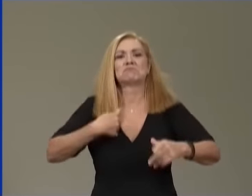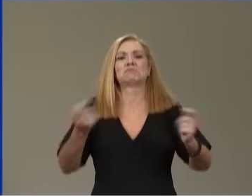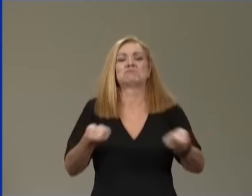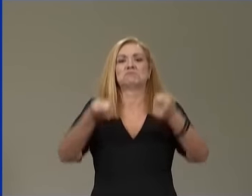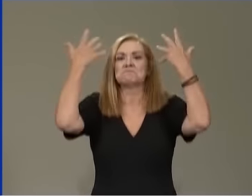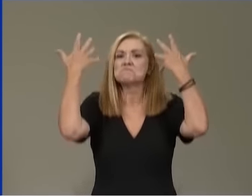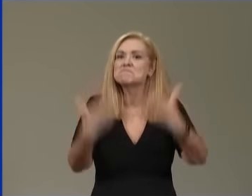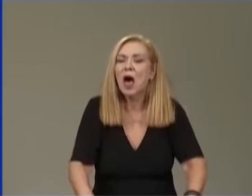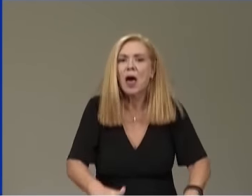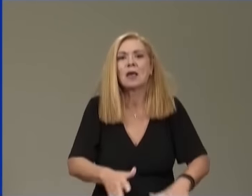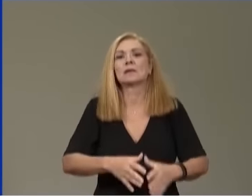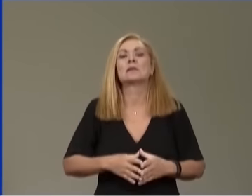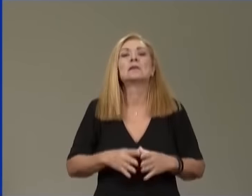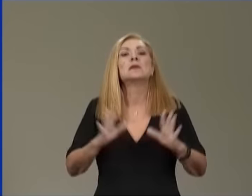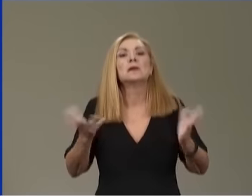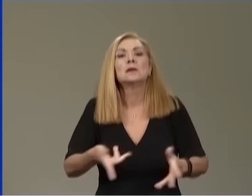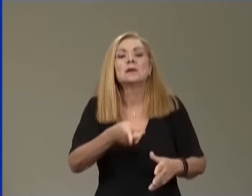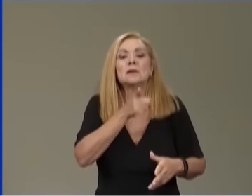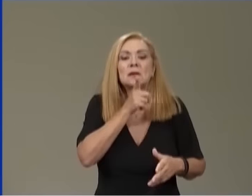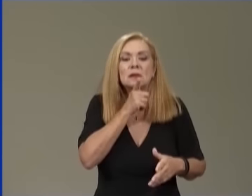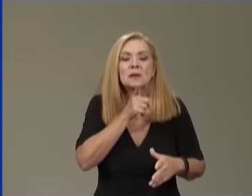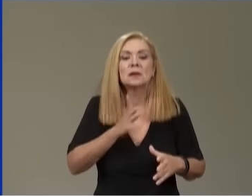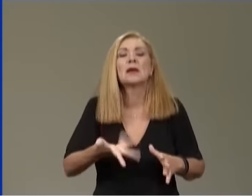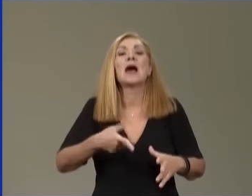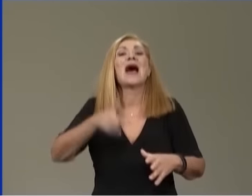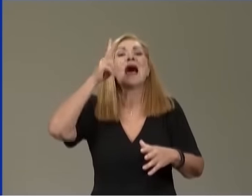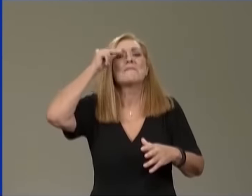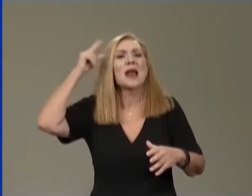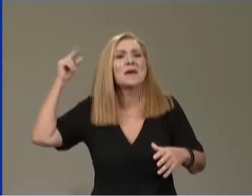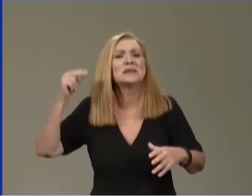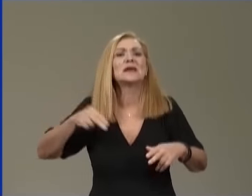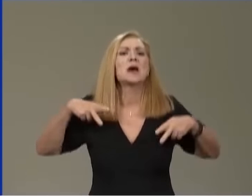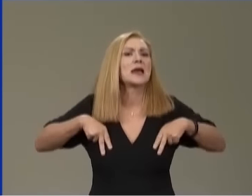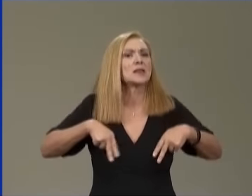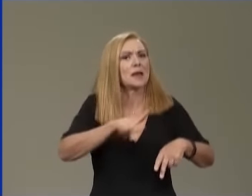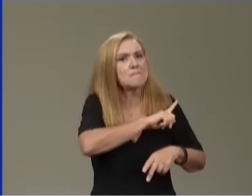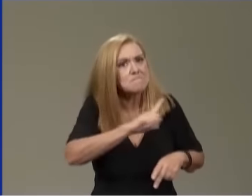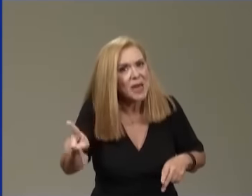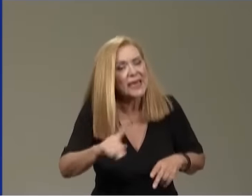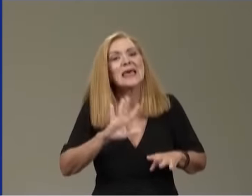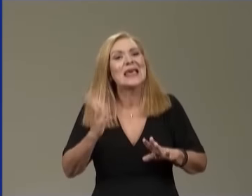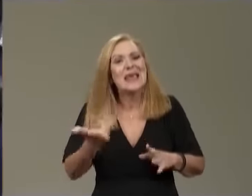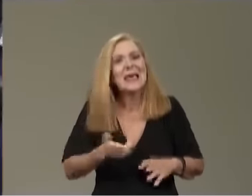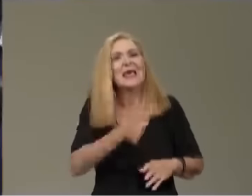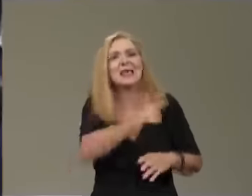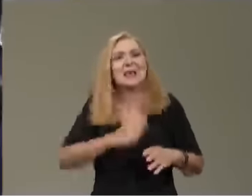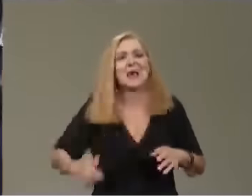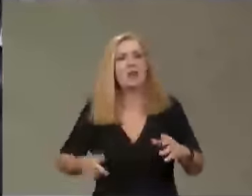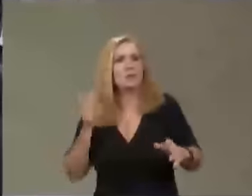θεσμικές τομές, όπως τα μη κρατικά πανεπιστήμια και η επιστολική ψήφος.